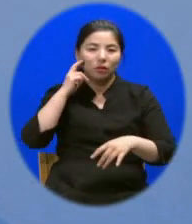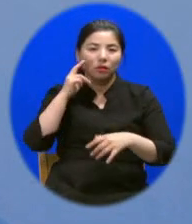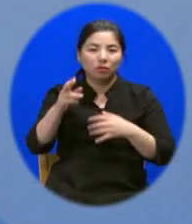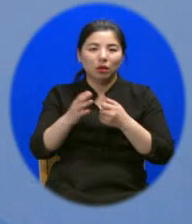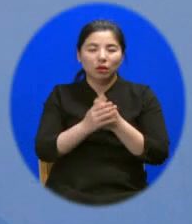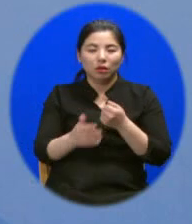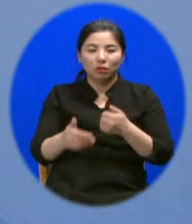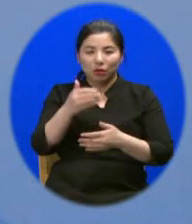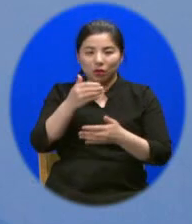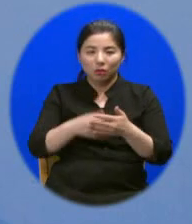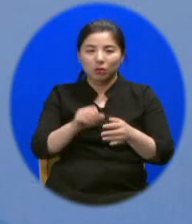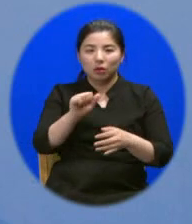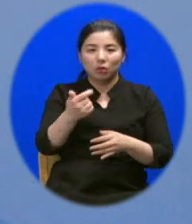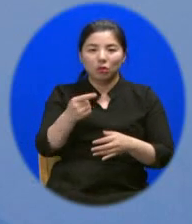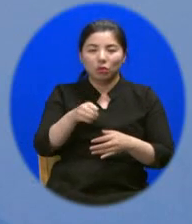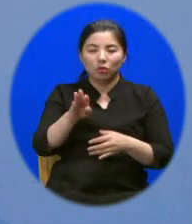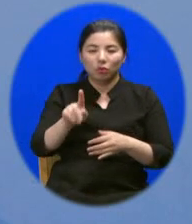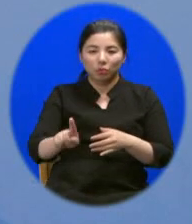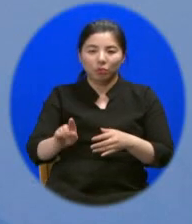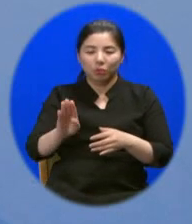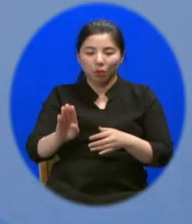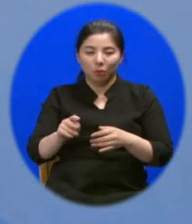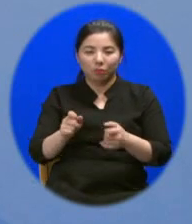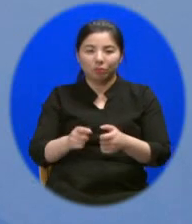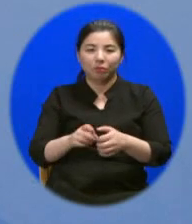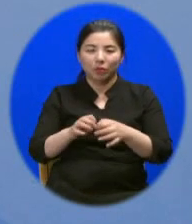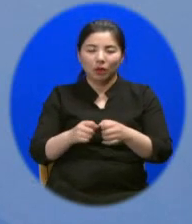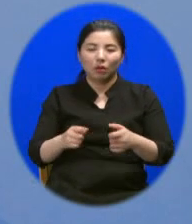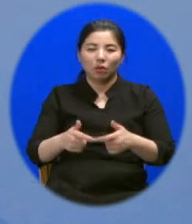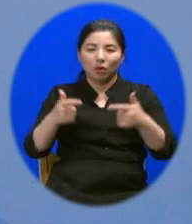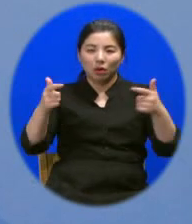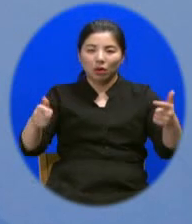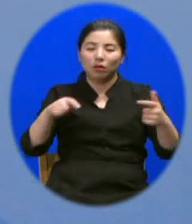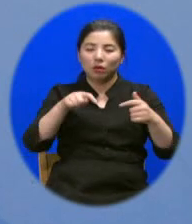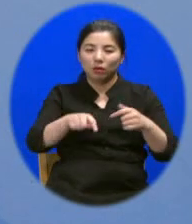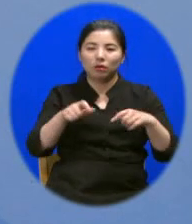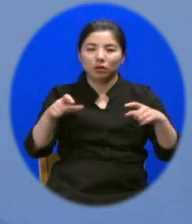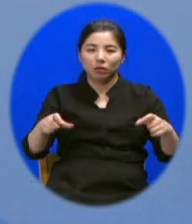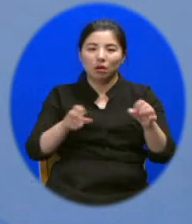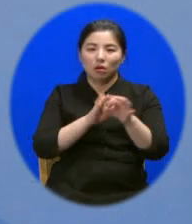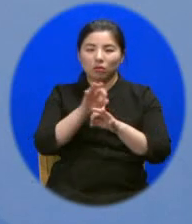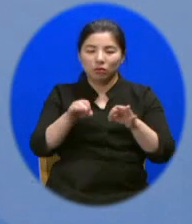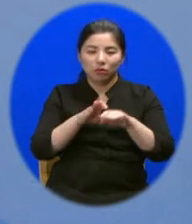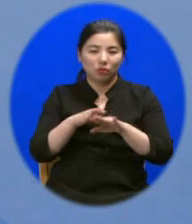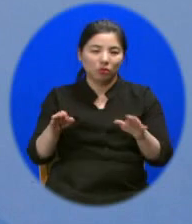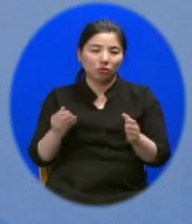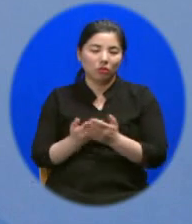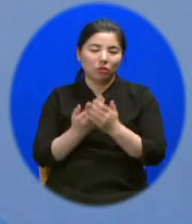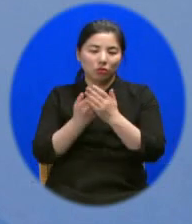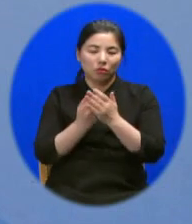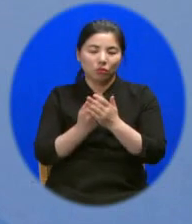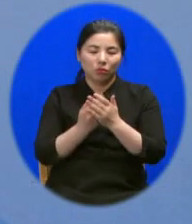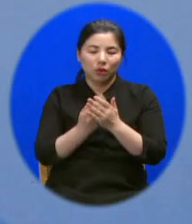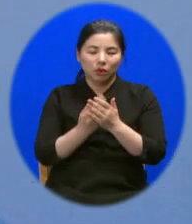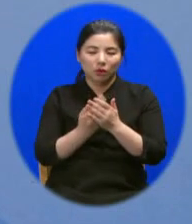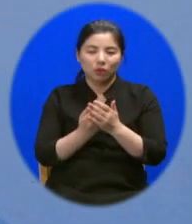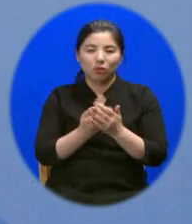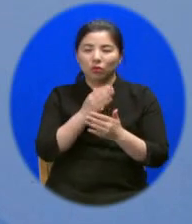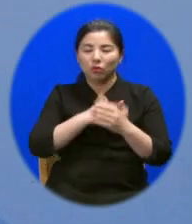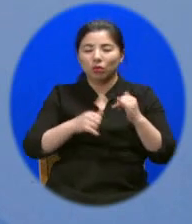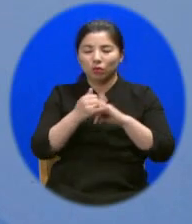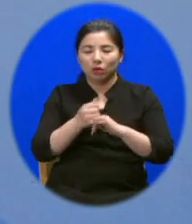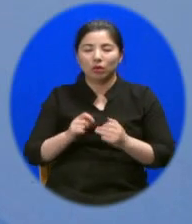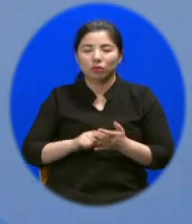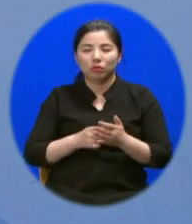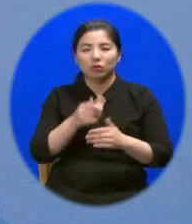나머지 고한 후 법까지 확장하는 것은 또 전 그 지옥 경제와 균형 발전의 추구로 닿아 동양으로